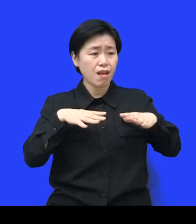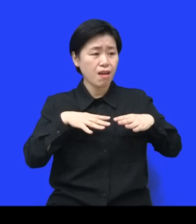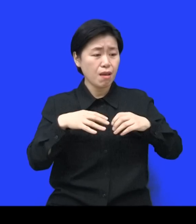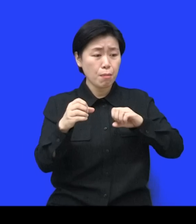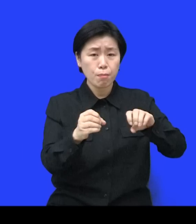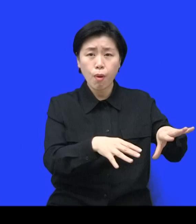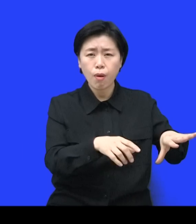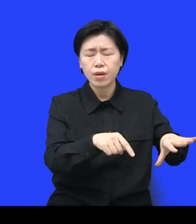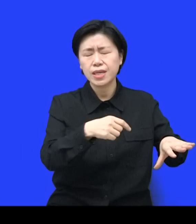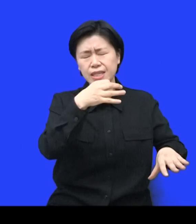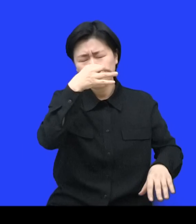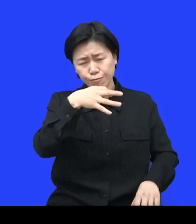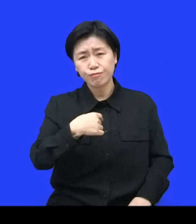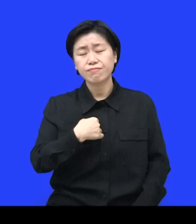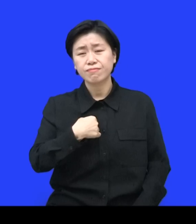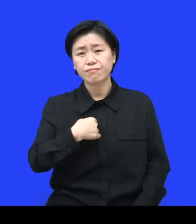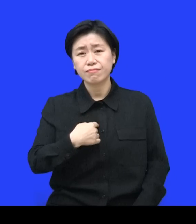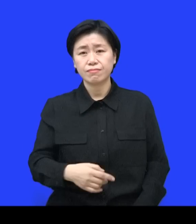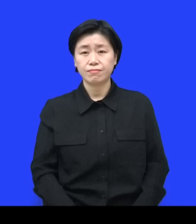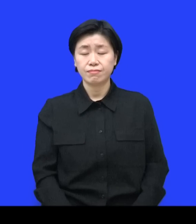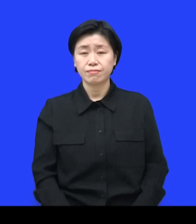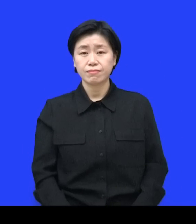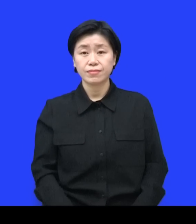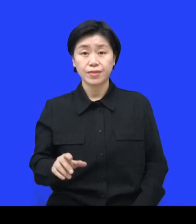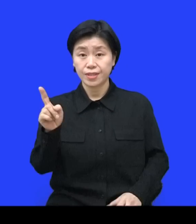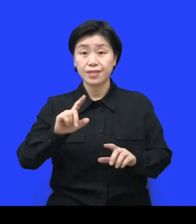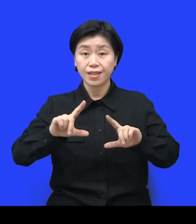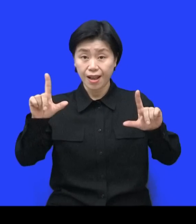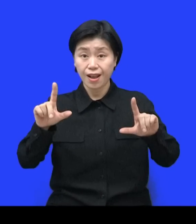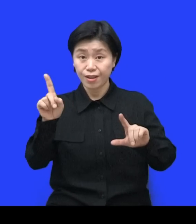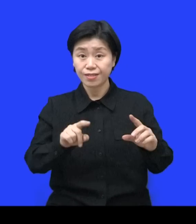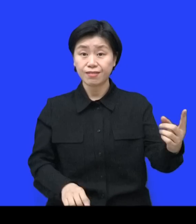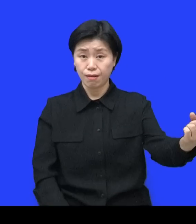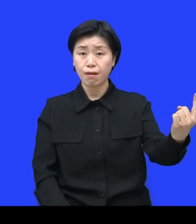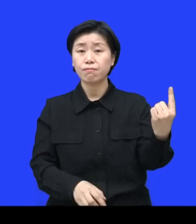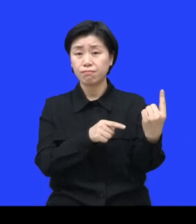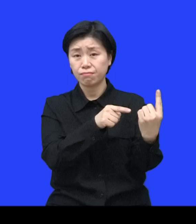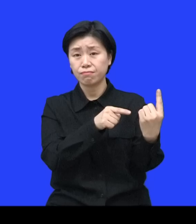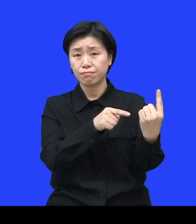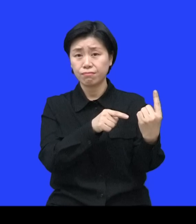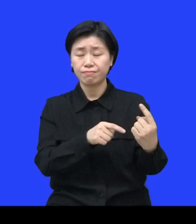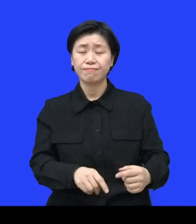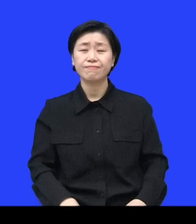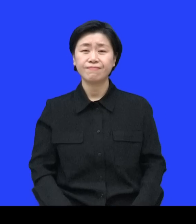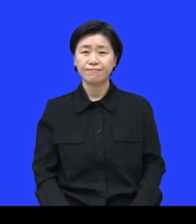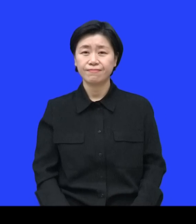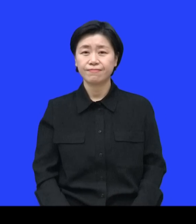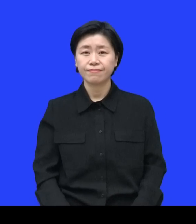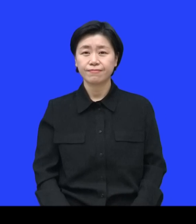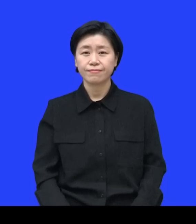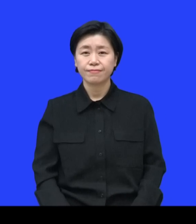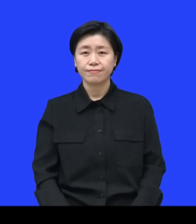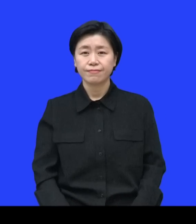설교하다가 어떤 사람이 계속 우는 거예요.